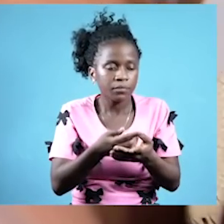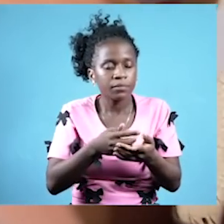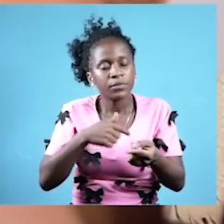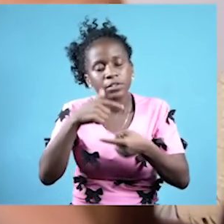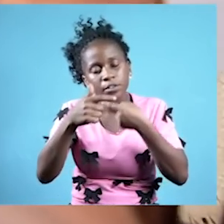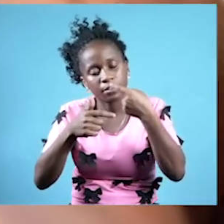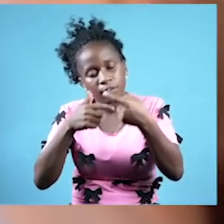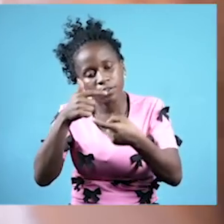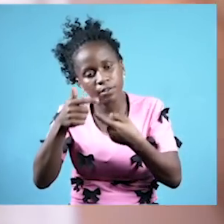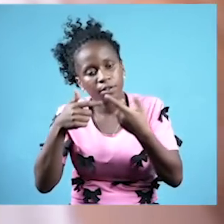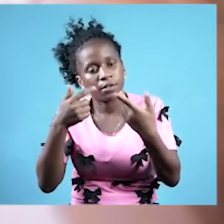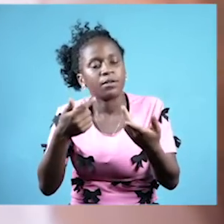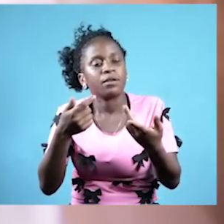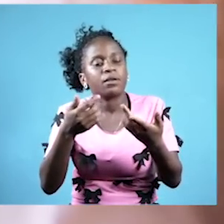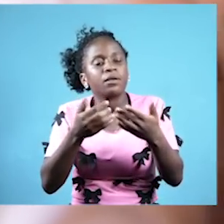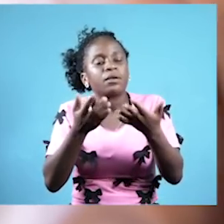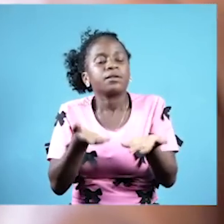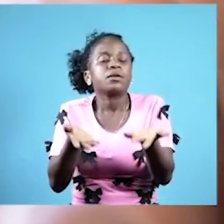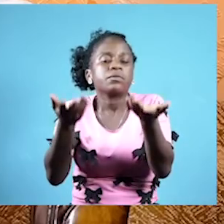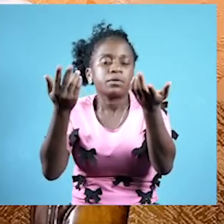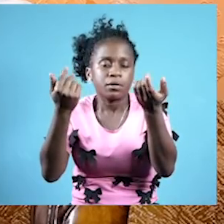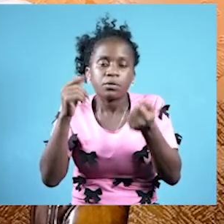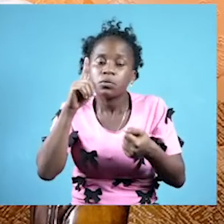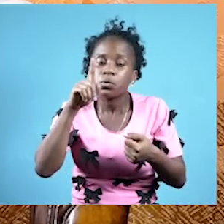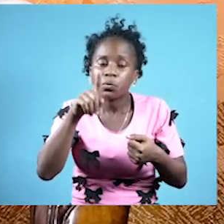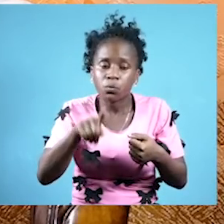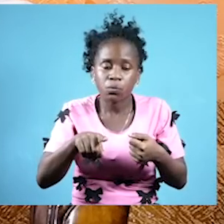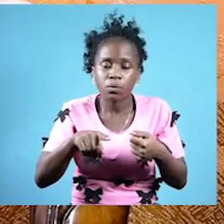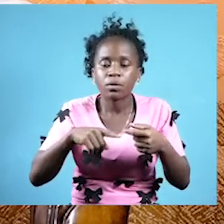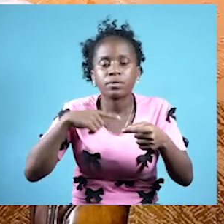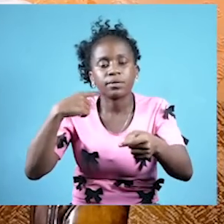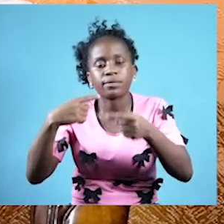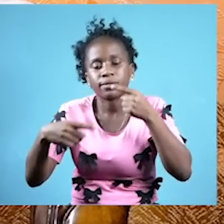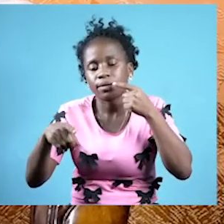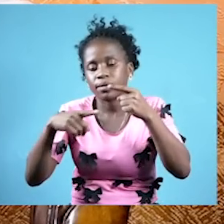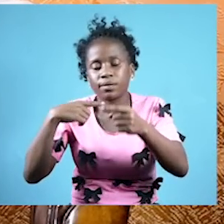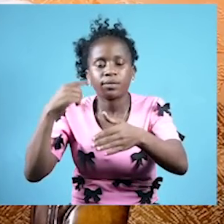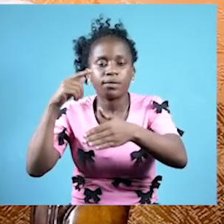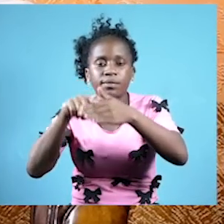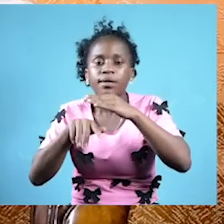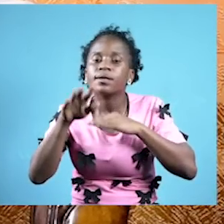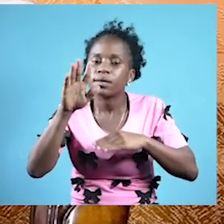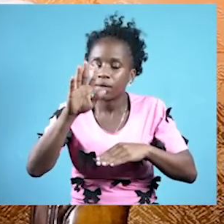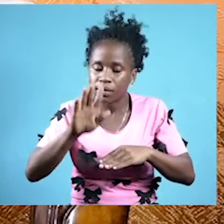siwezi kuthibitisha hilo. Sawa. Ya. Ni kwamba ilipofika hiyo tarehe 24 mwezi wa pili